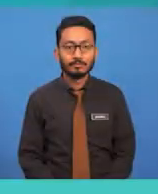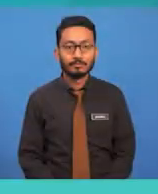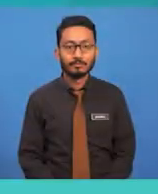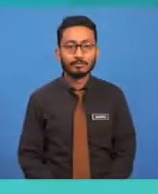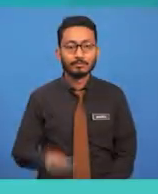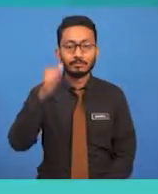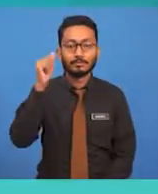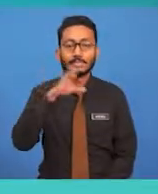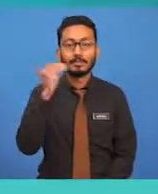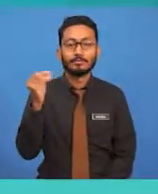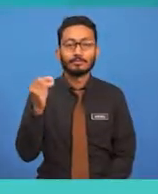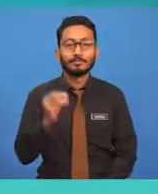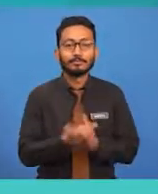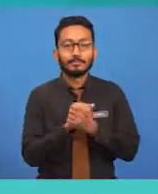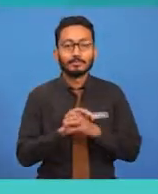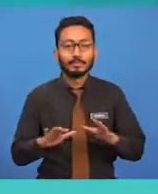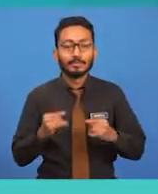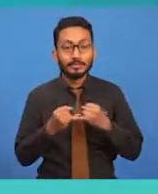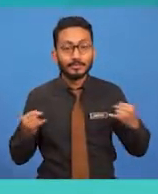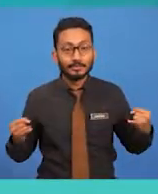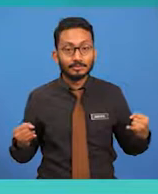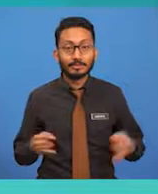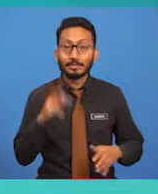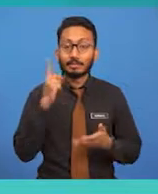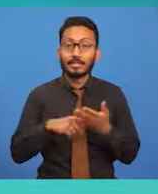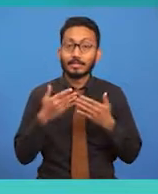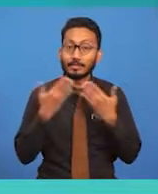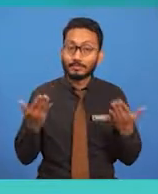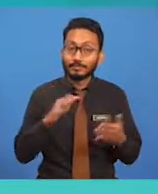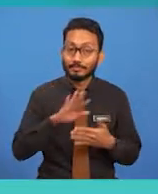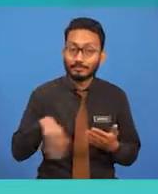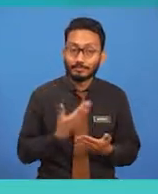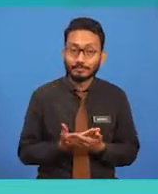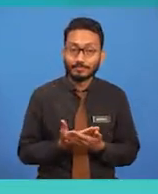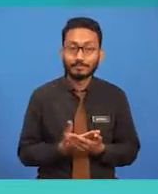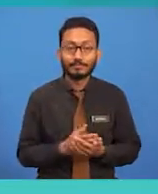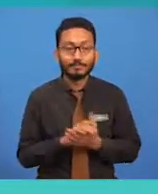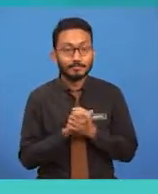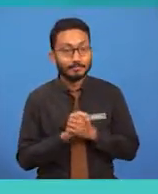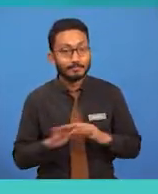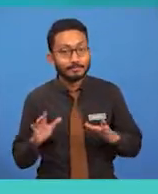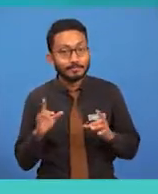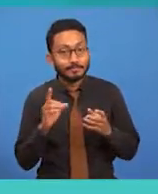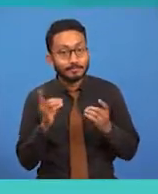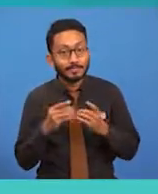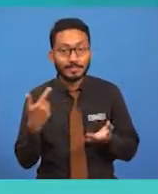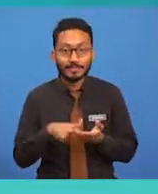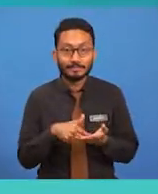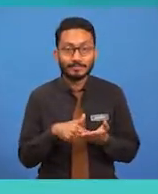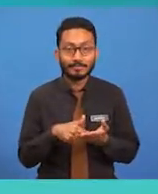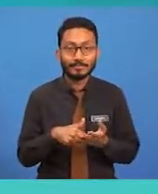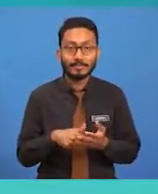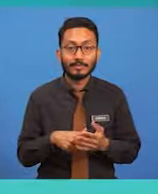Assalamualaikum dan selamat sejahtera. Apa khabar semua? Selamat berjumpa kembali. Pada episod kali